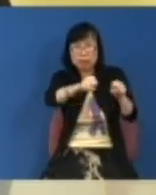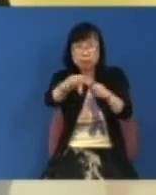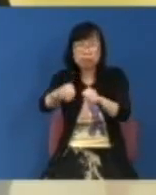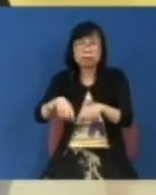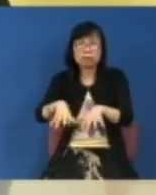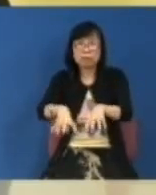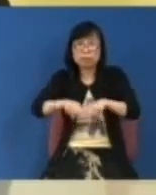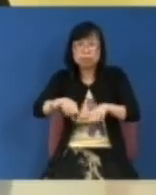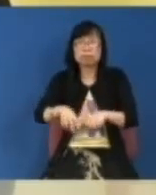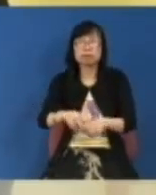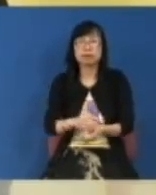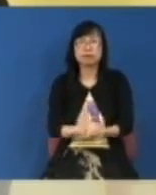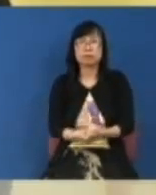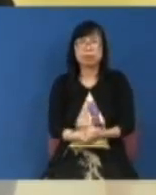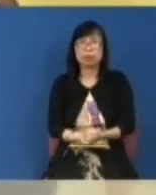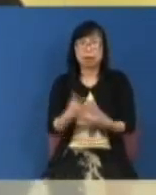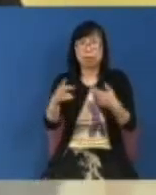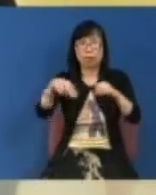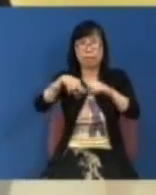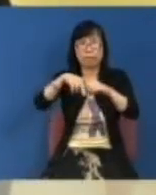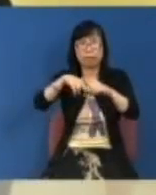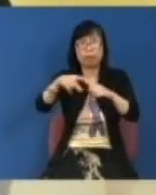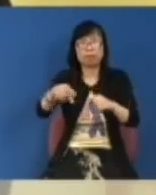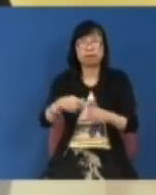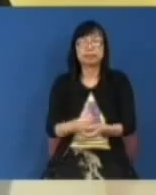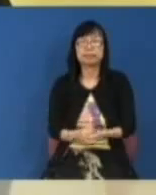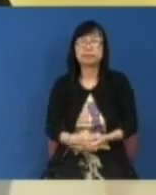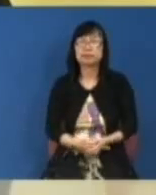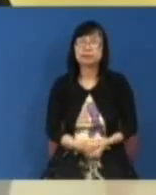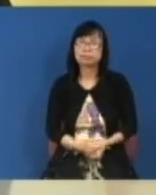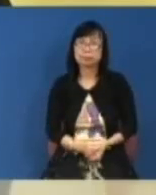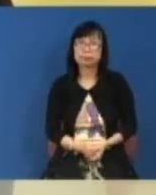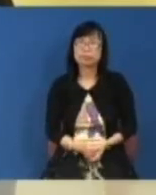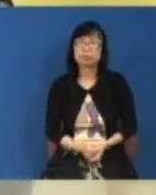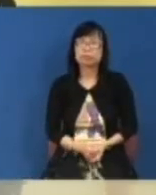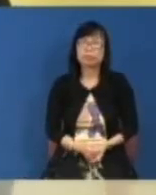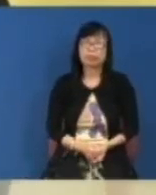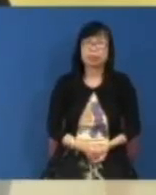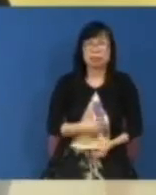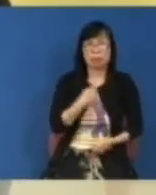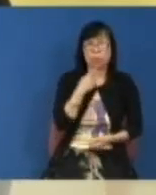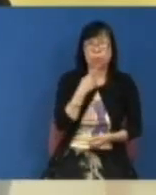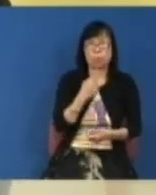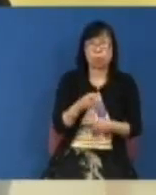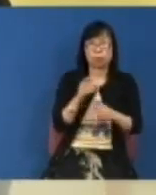那你我很簡單，你用波蘭這個例子，那你搞個團結工會出來先吧。你有沒有團結工會啊？